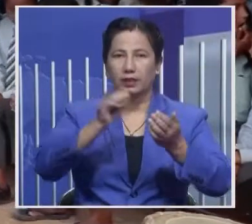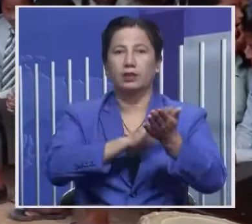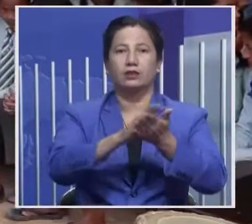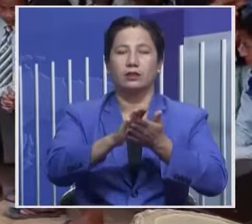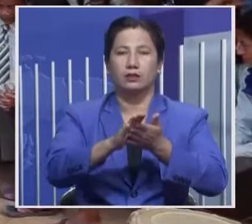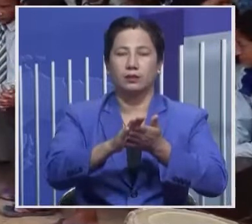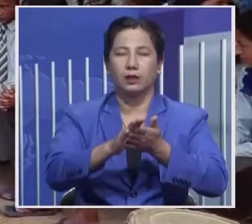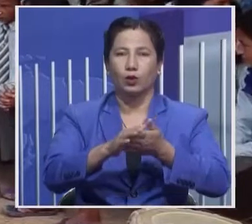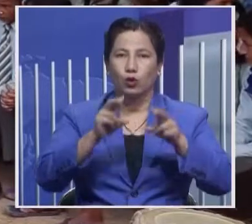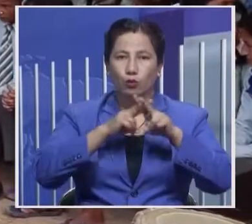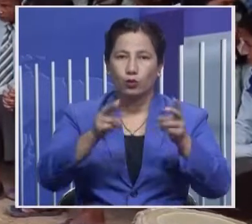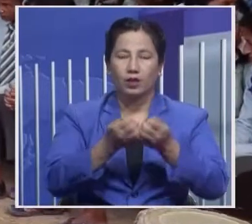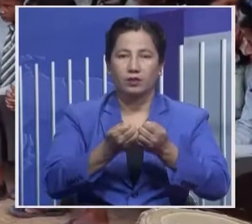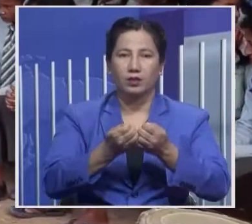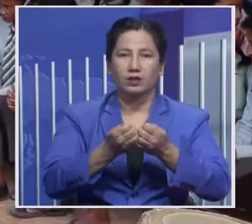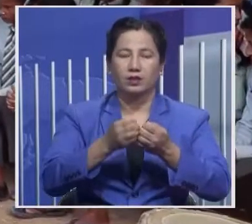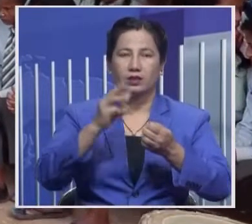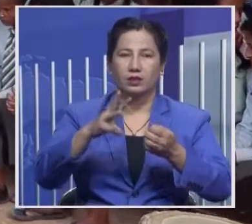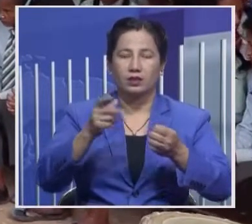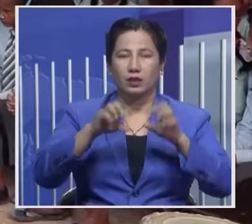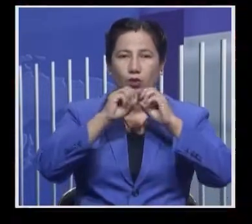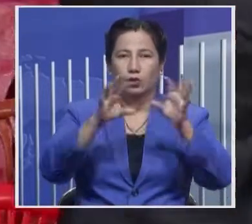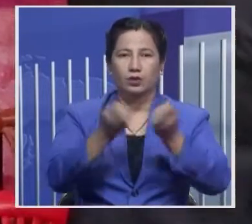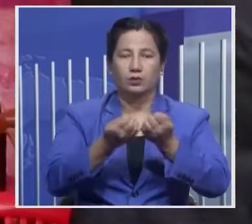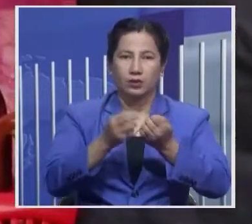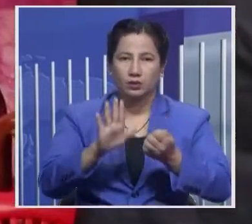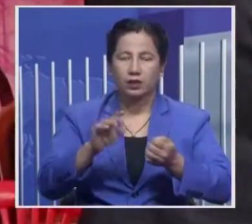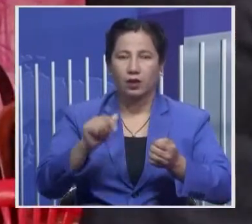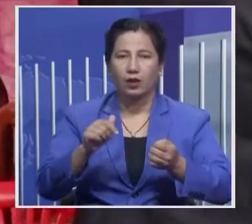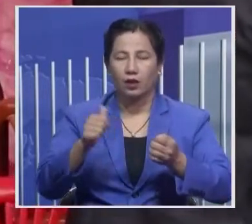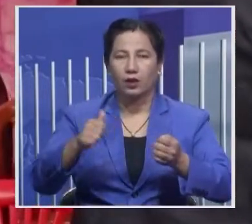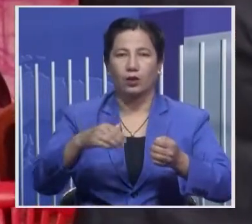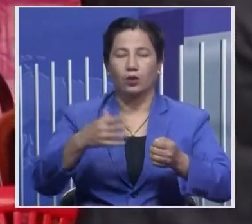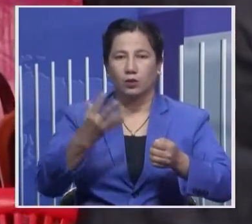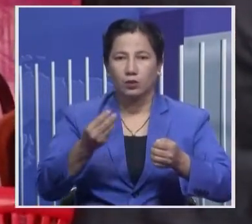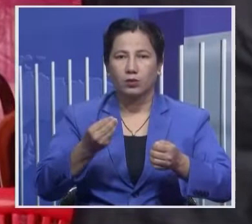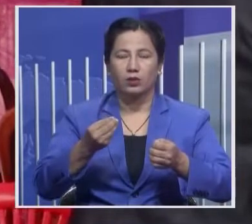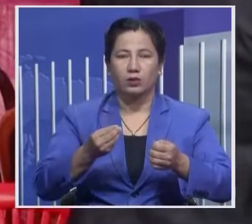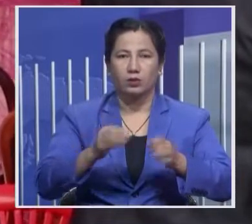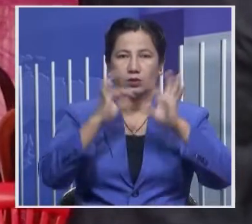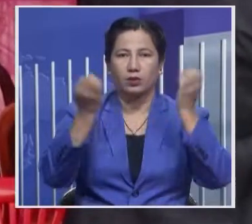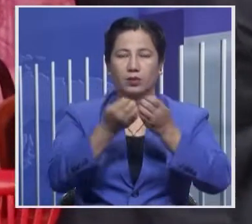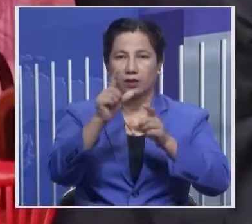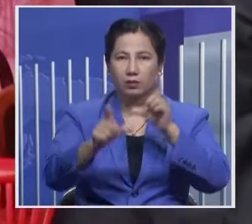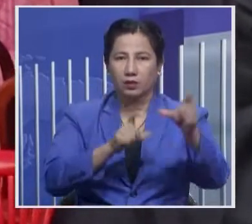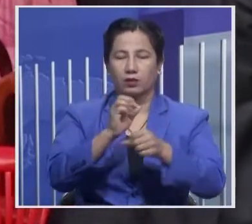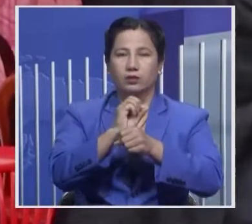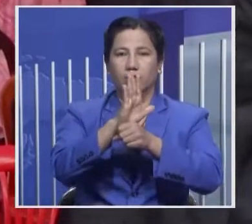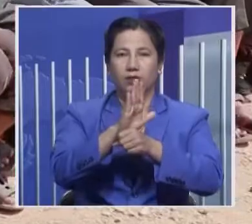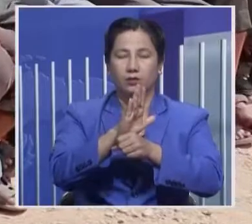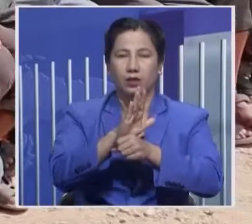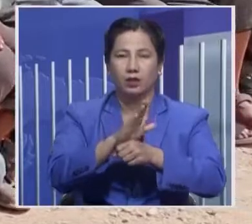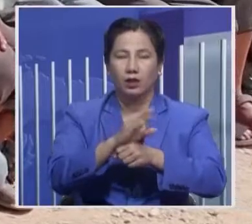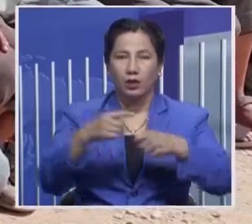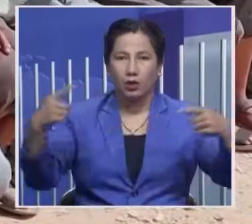सरसफाईका सूचक पूरा गरेपछि 3 तारिक घोषणा समेत भएको छ। अनेकौं अभावका बीच समुदायका व्यक्तिहरूको सक्रियतामा नमुना